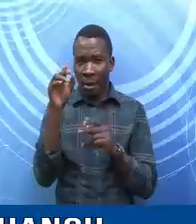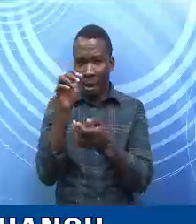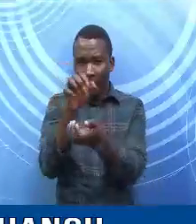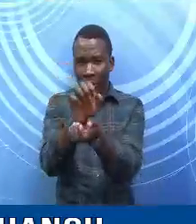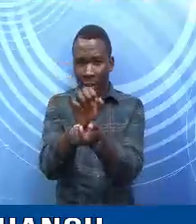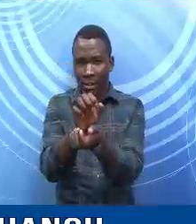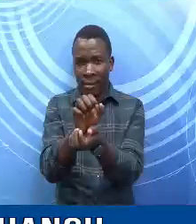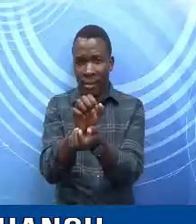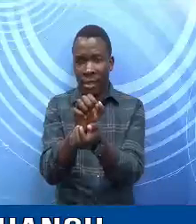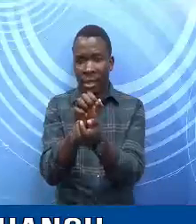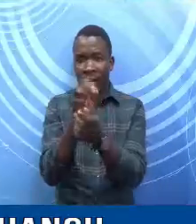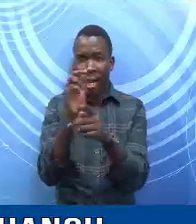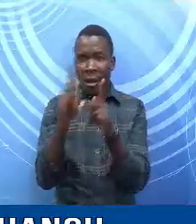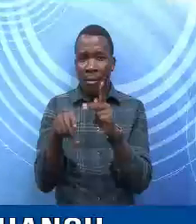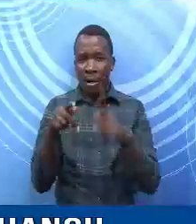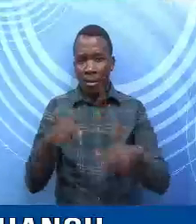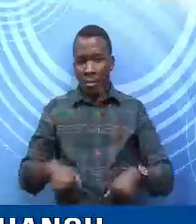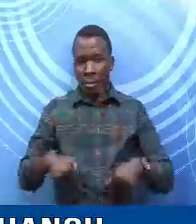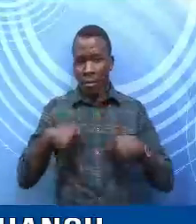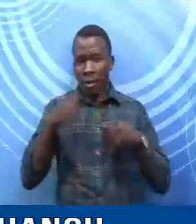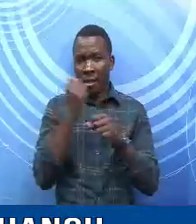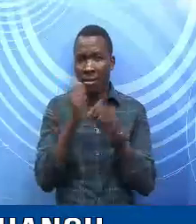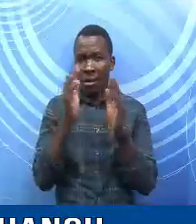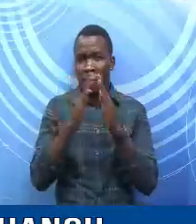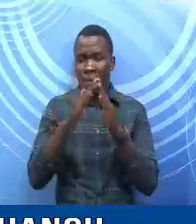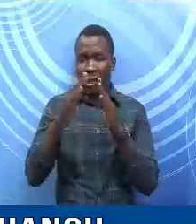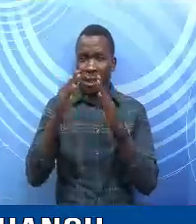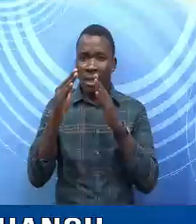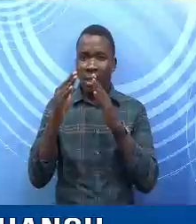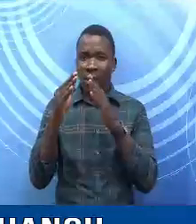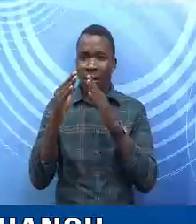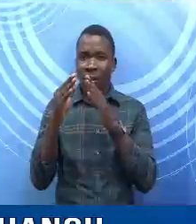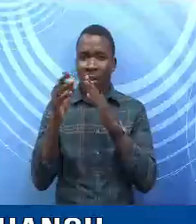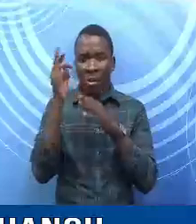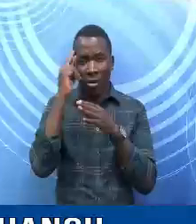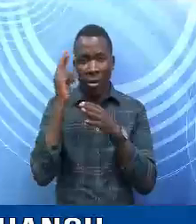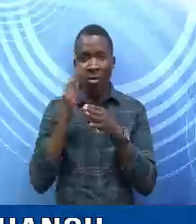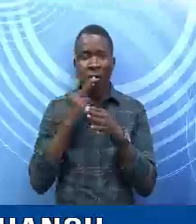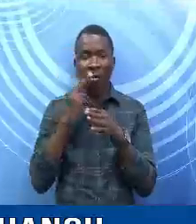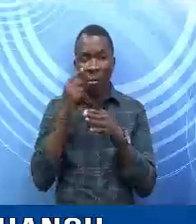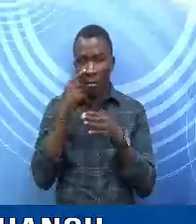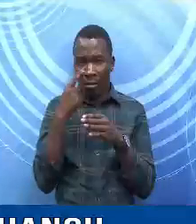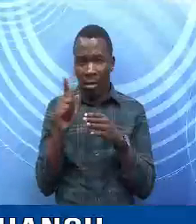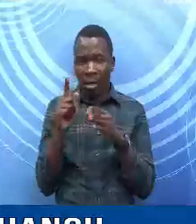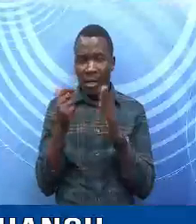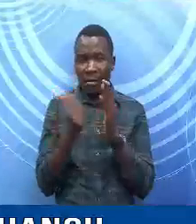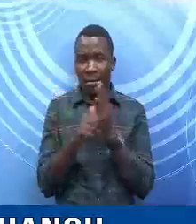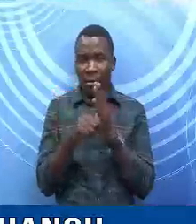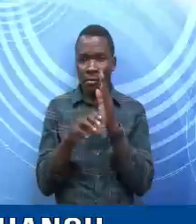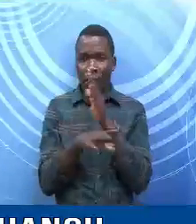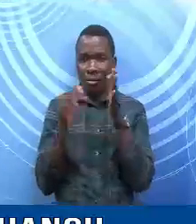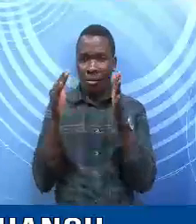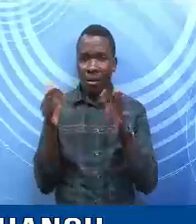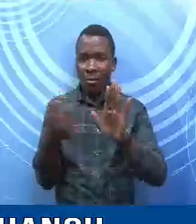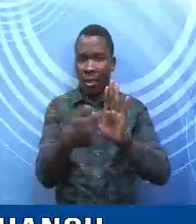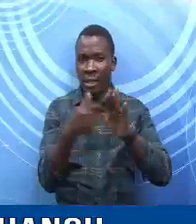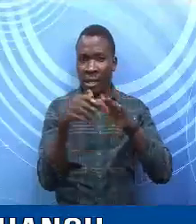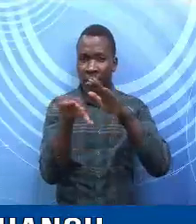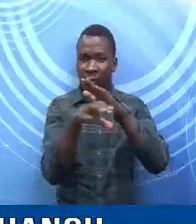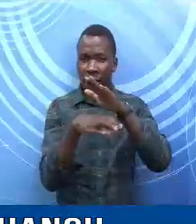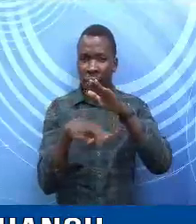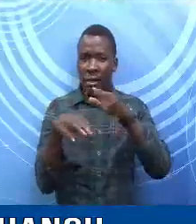Abatuye ndetse n'abakora mu mujyi wa Ruhango bakunze kwinubira ibibazo bijyanye n'ubujura cyane cyane ubwambuzi bwa hato na hato bigaragara mu bice by'uyu mujyi. Ahitwa kuri Rute Kibuye